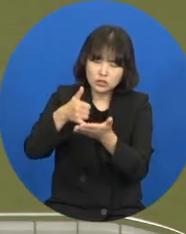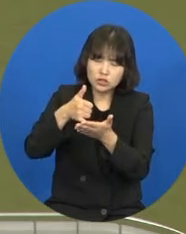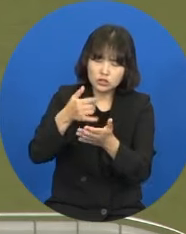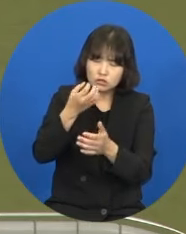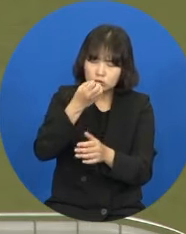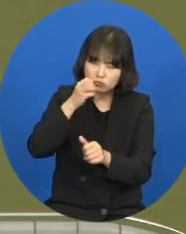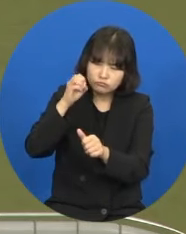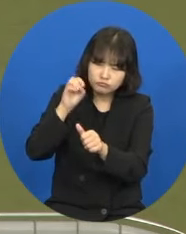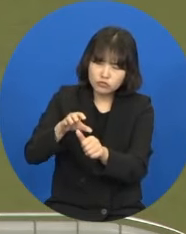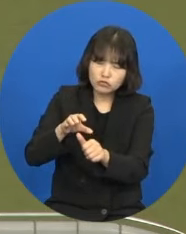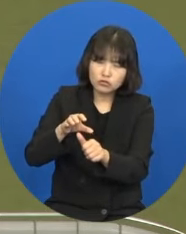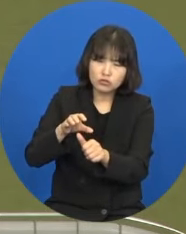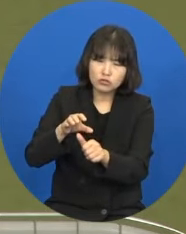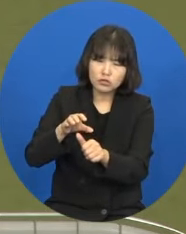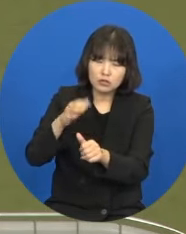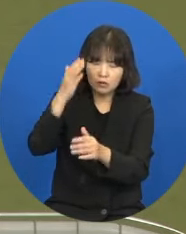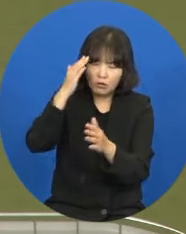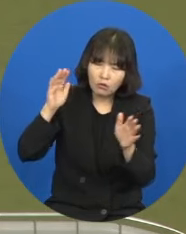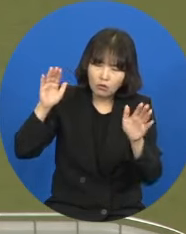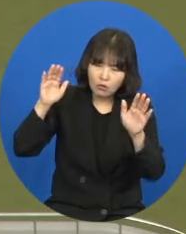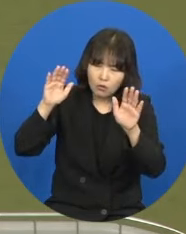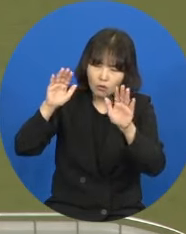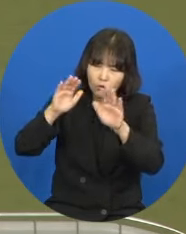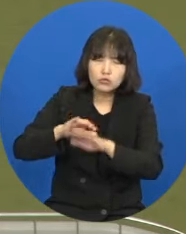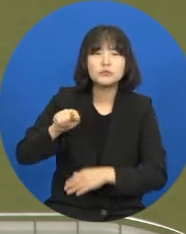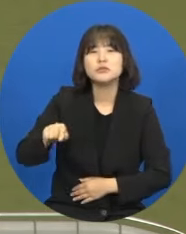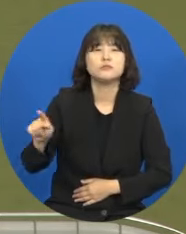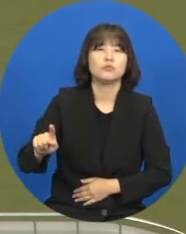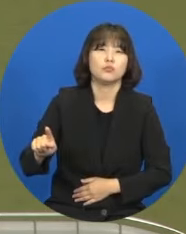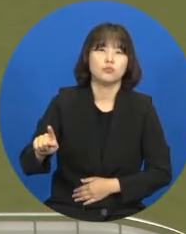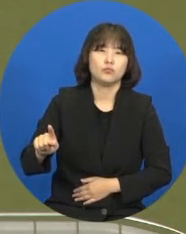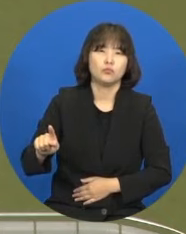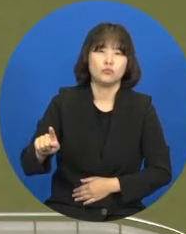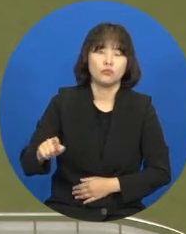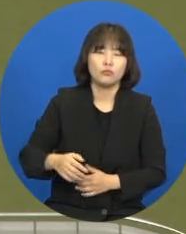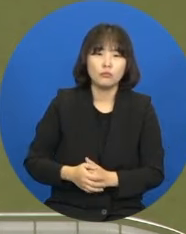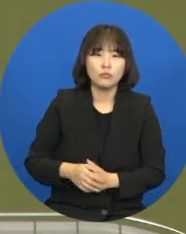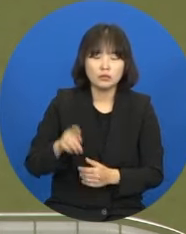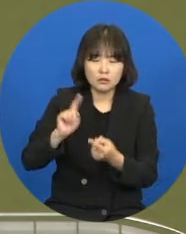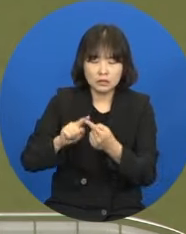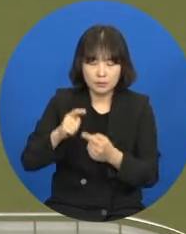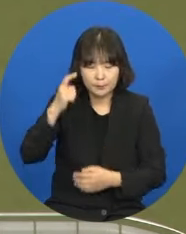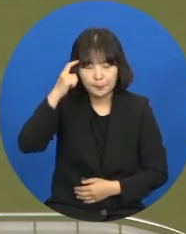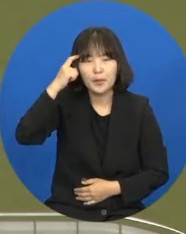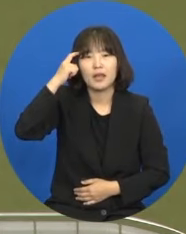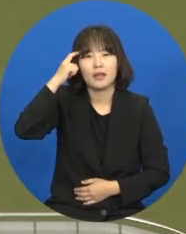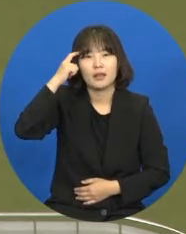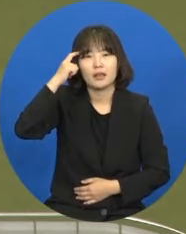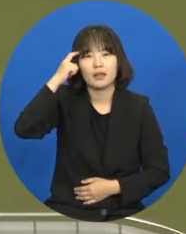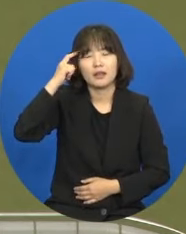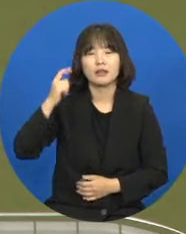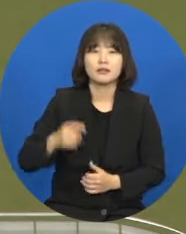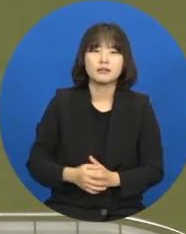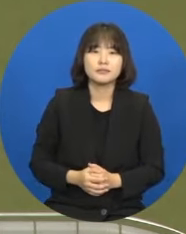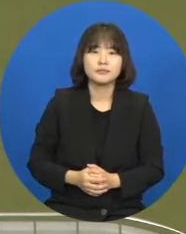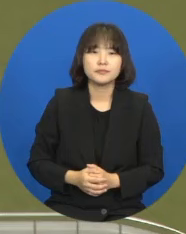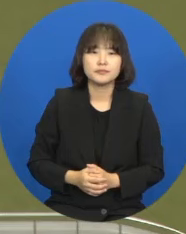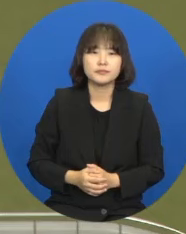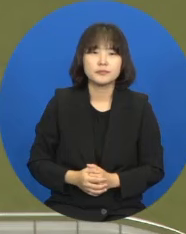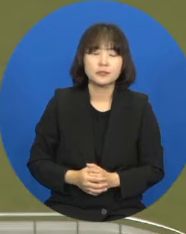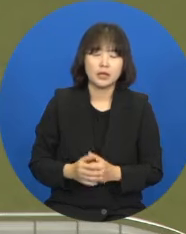무엇인가 안에 있는 어둠의이 이건 도대체 뭐냐 이거죠 그거를 인식하게 된 거야 그래서